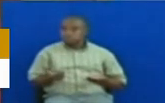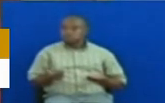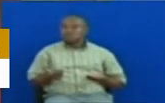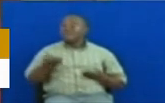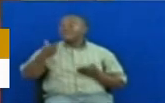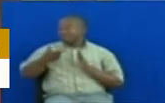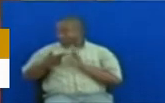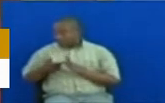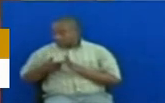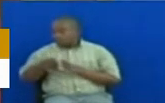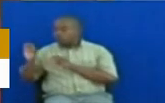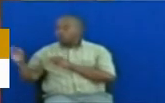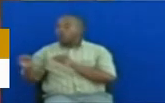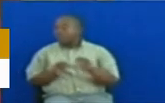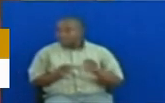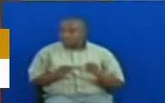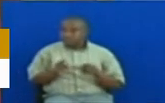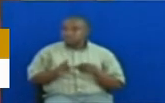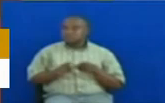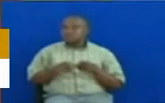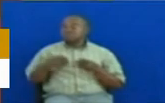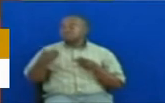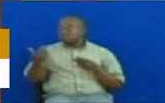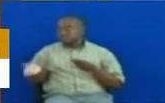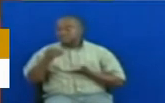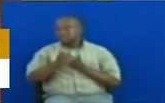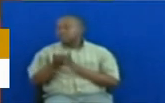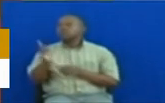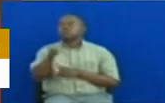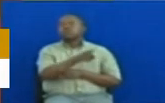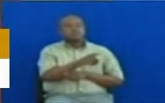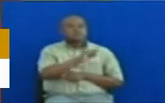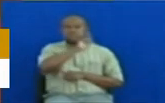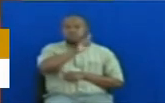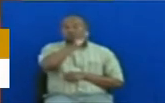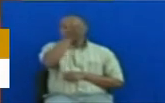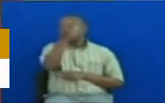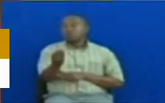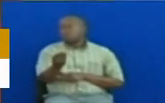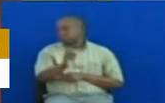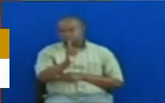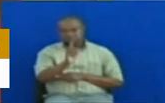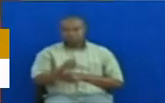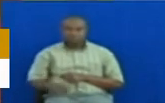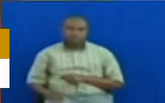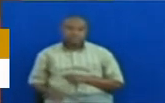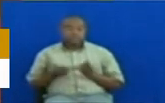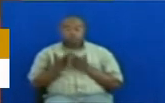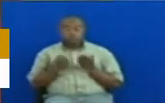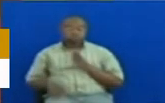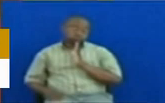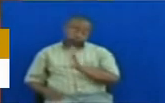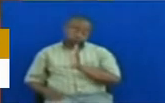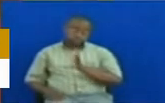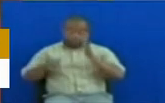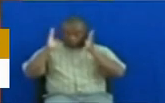immigration, director general wa idara fulani na kadhalika, si mtu mdogo kiasi hicho. Kwa sababu hizo